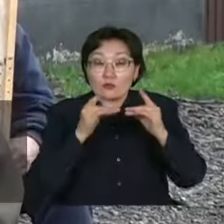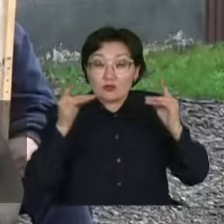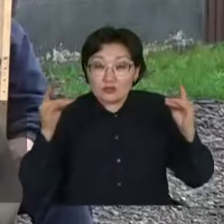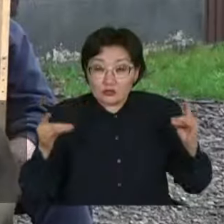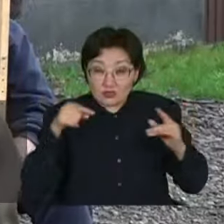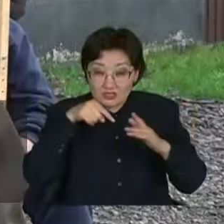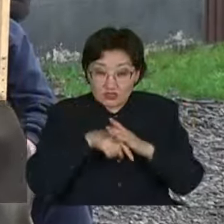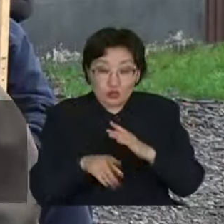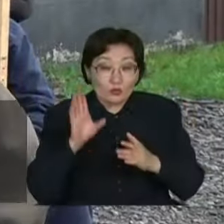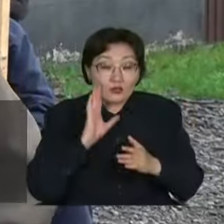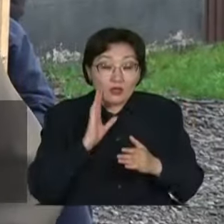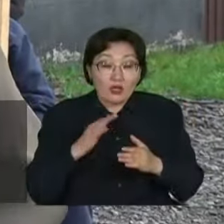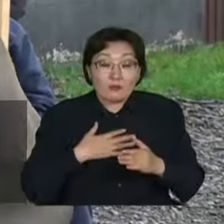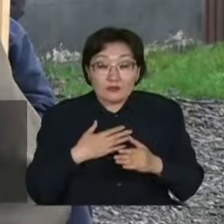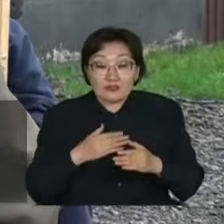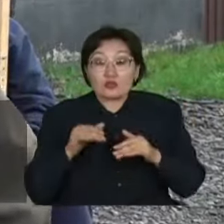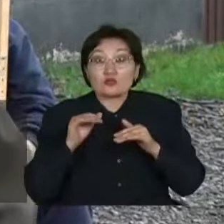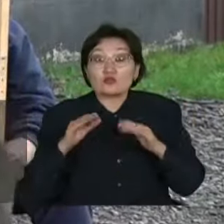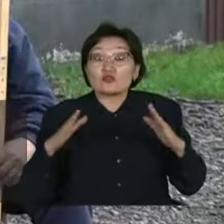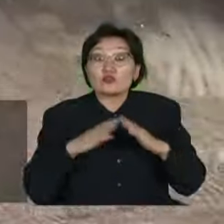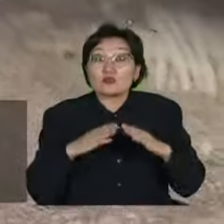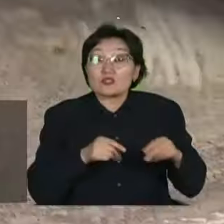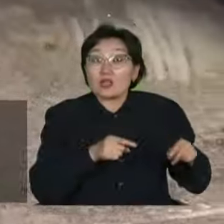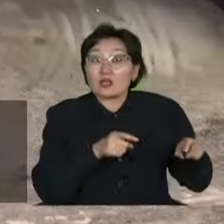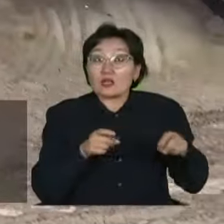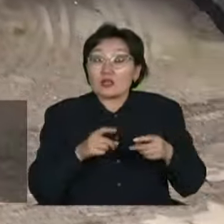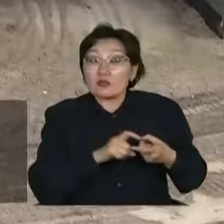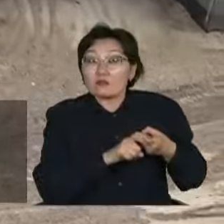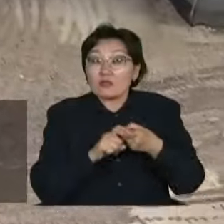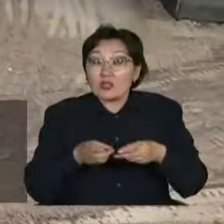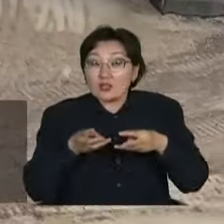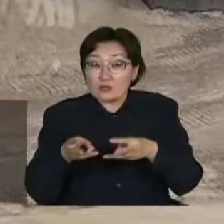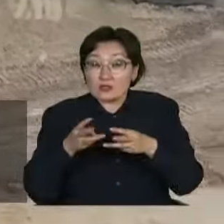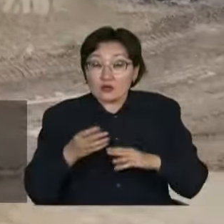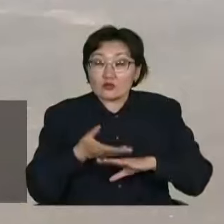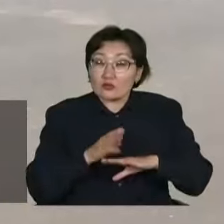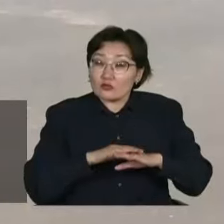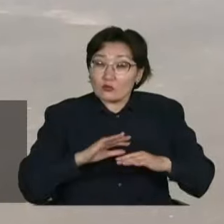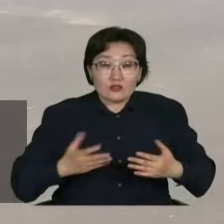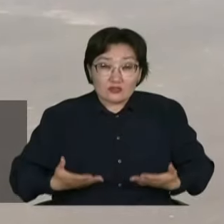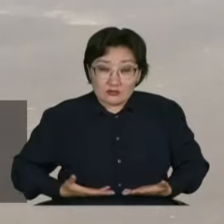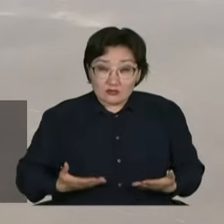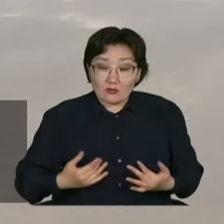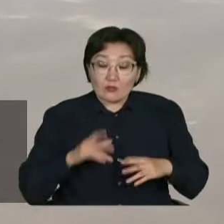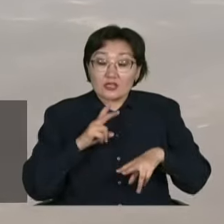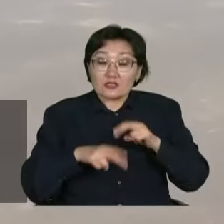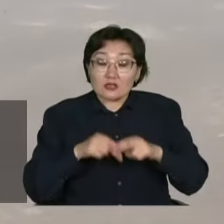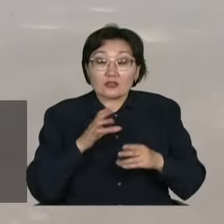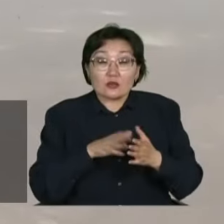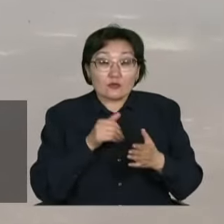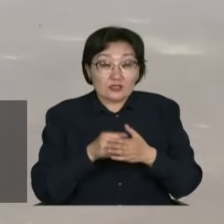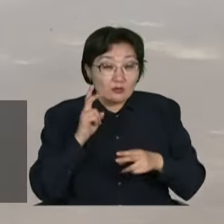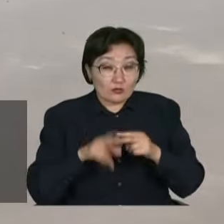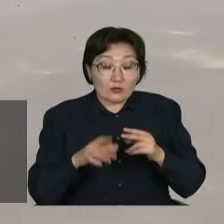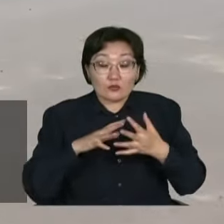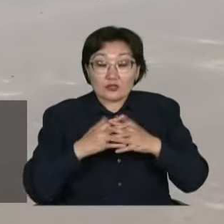көпірдің астында сулар біздің үйге қарай ағып жатыр міне, көл болып жатыр міне. Күн көріс қиын бізде. Дәл қазір біз құрылысы әлі аяқталмаған